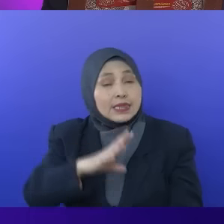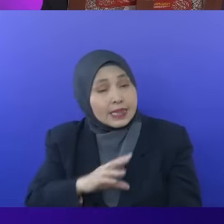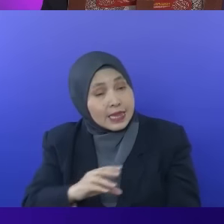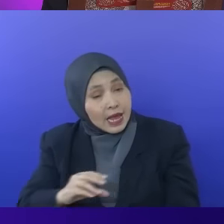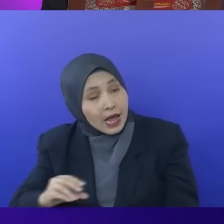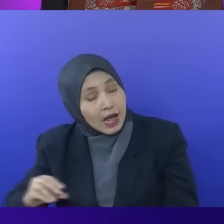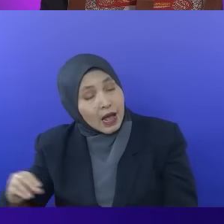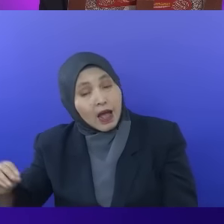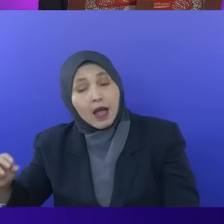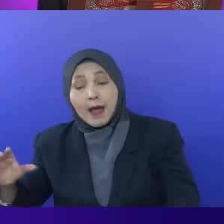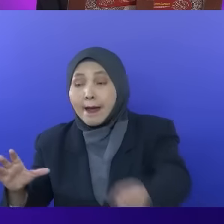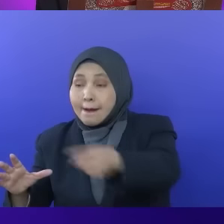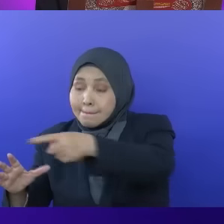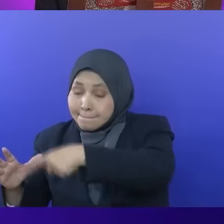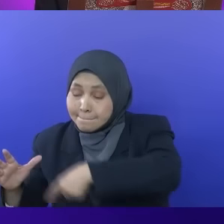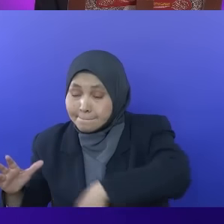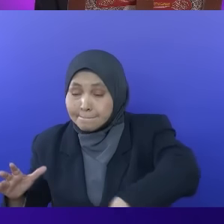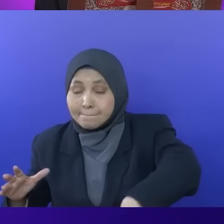mau